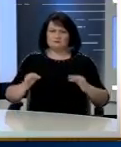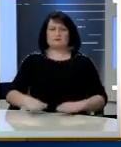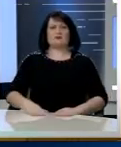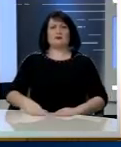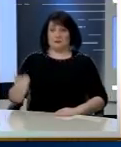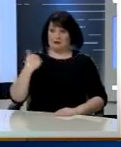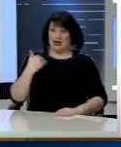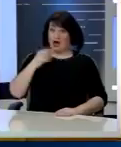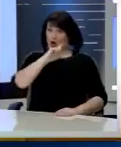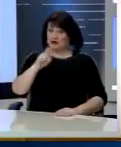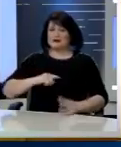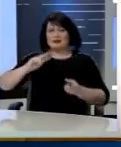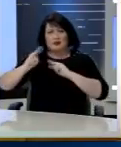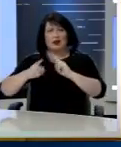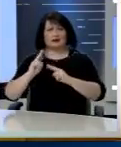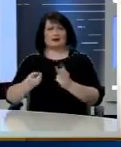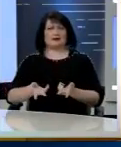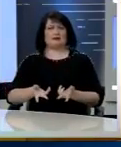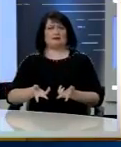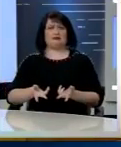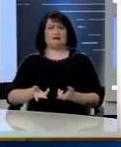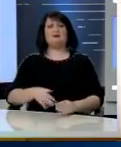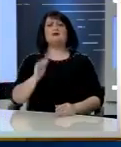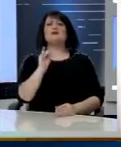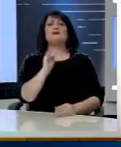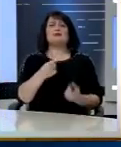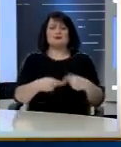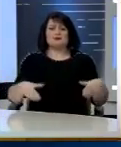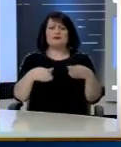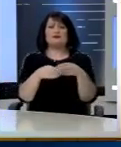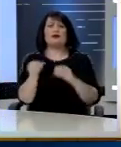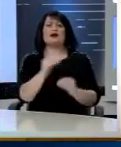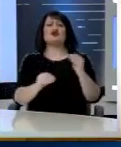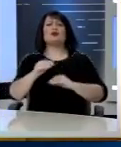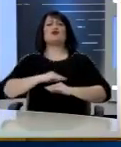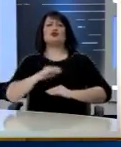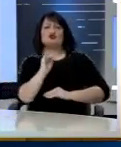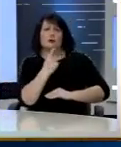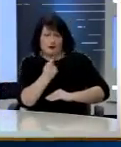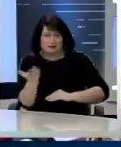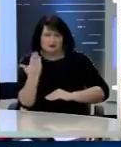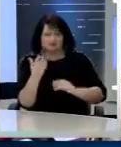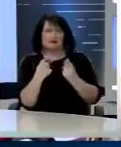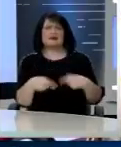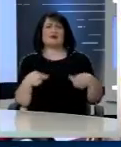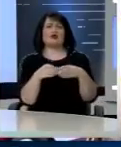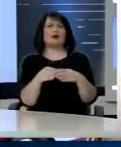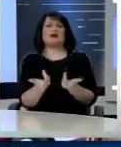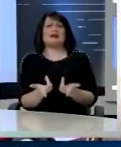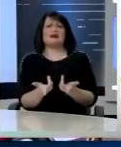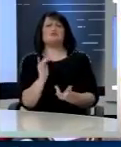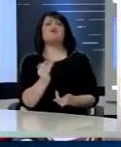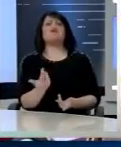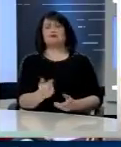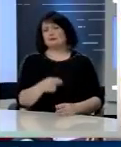τις απαντήσεις. Γιατί δεν ζητήσατε την σύγκληση της Επιτροπής Εξοπλισμών της Βουλής που σας παρακαλούσε να το κάνετε? Γιατί θέλατε να κατασκευάσετε